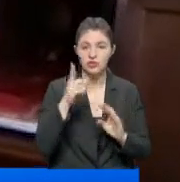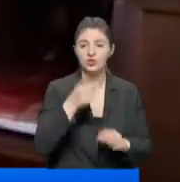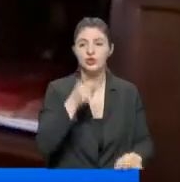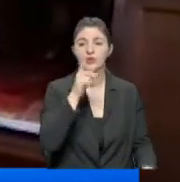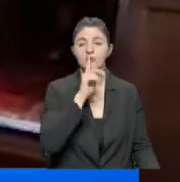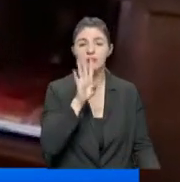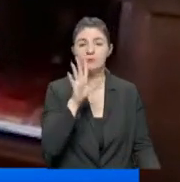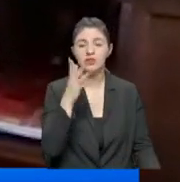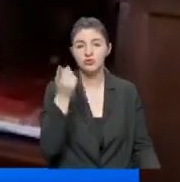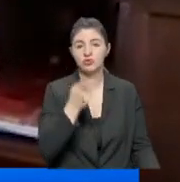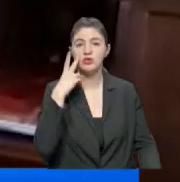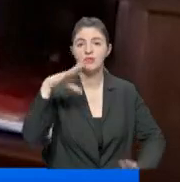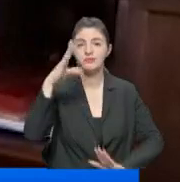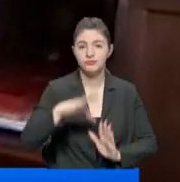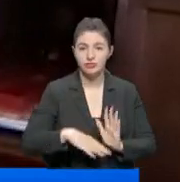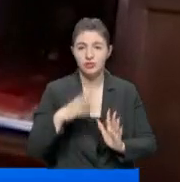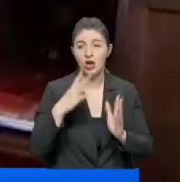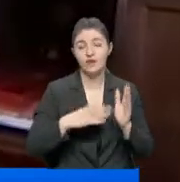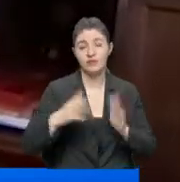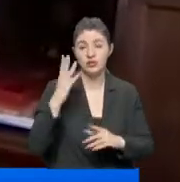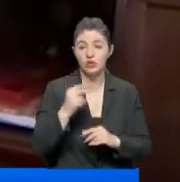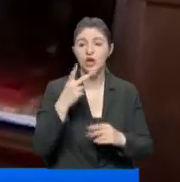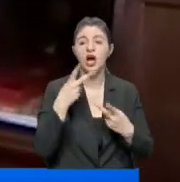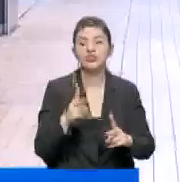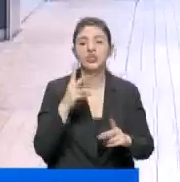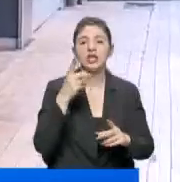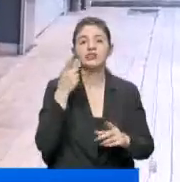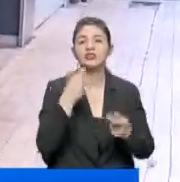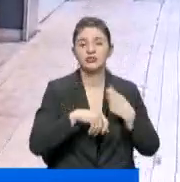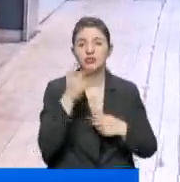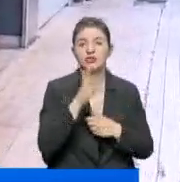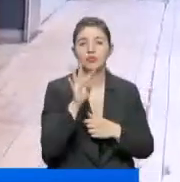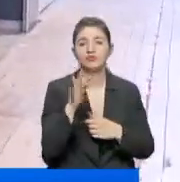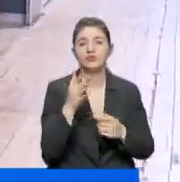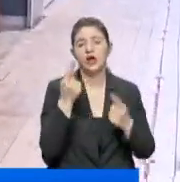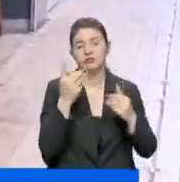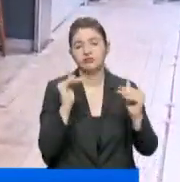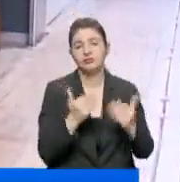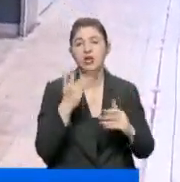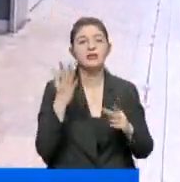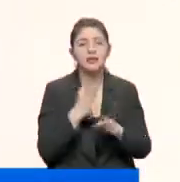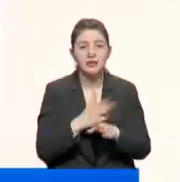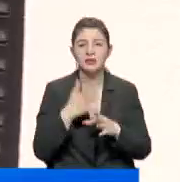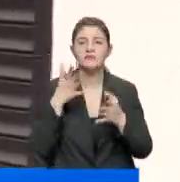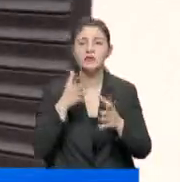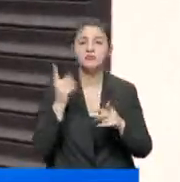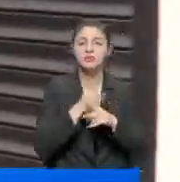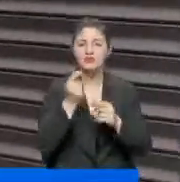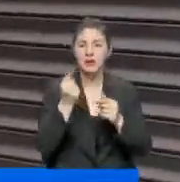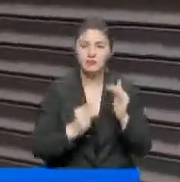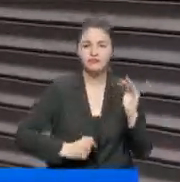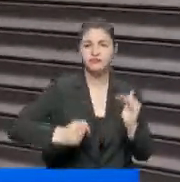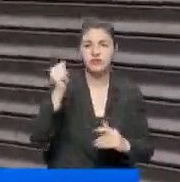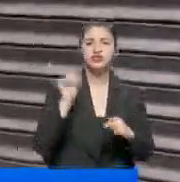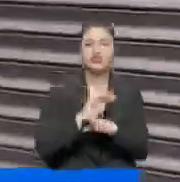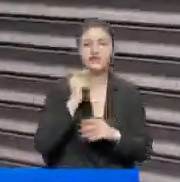%145 oranında arttı. Açılan şirket sayıları da %4,5 oranında azaldı. Neden? Girdi maliyetleri ve ham madde fiyatlarındaki artış,